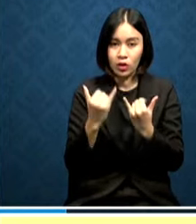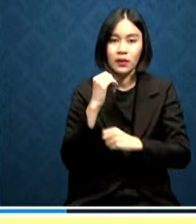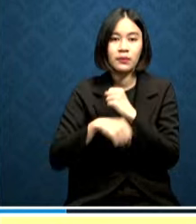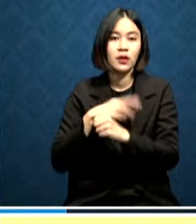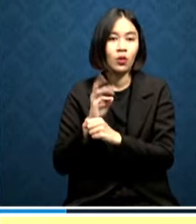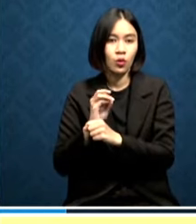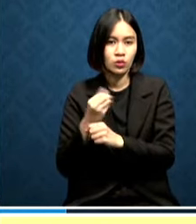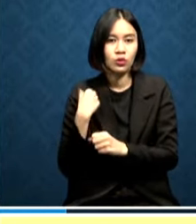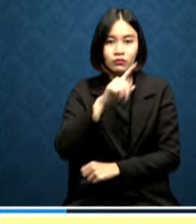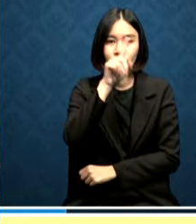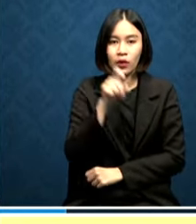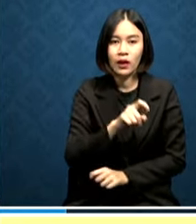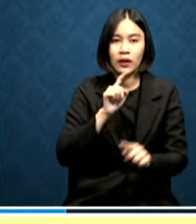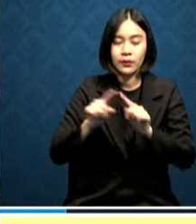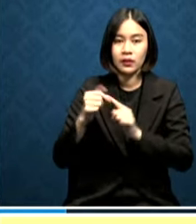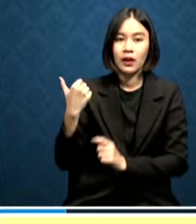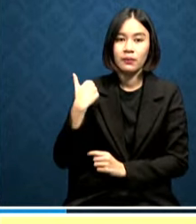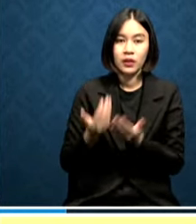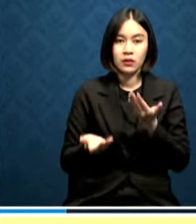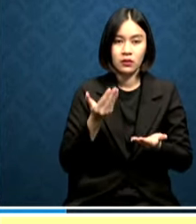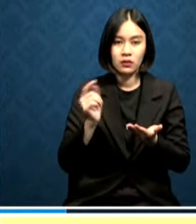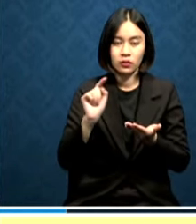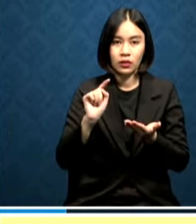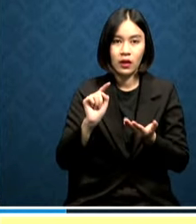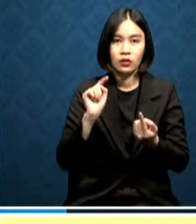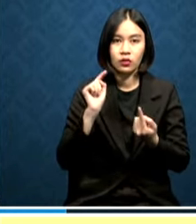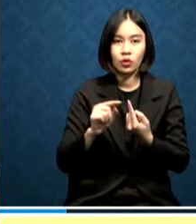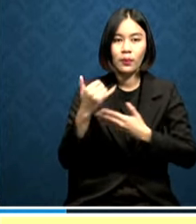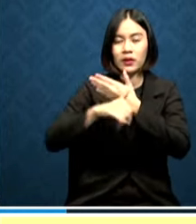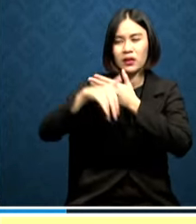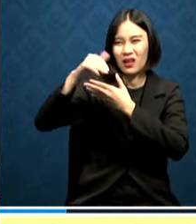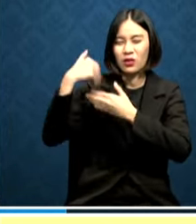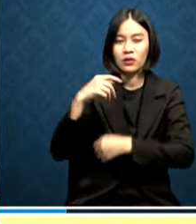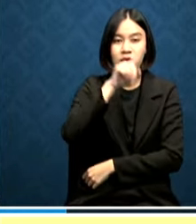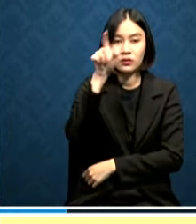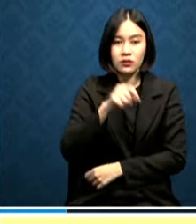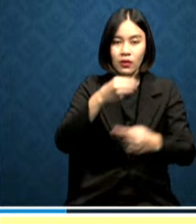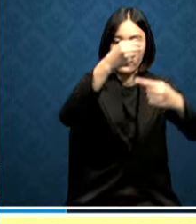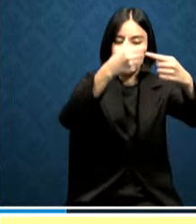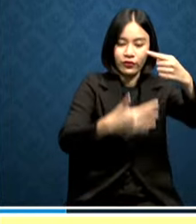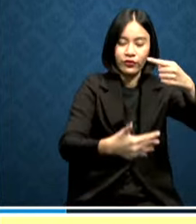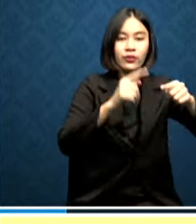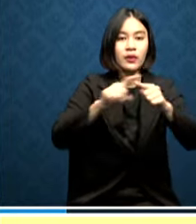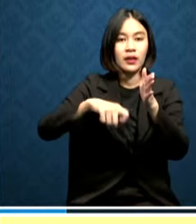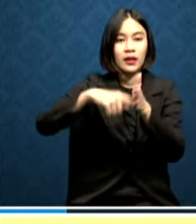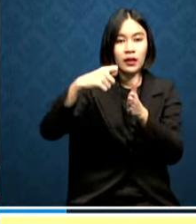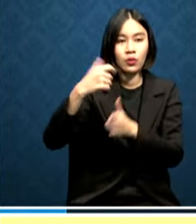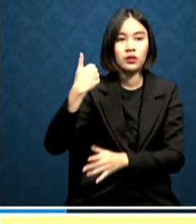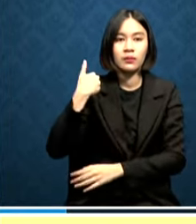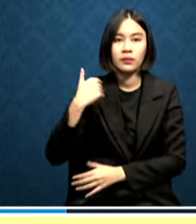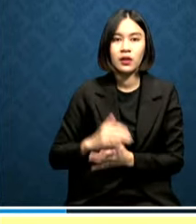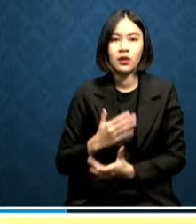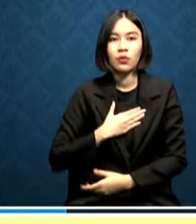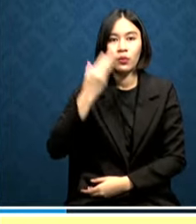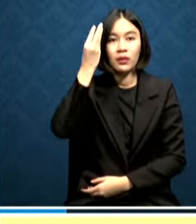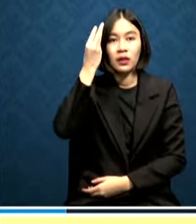ก็ทำมีคำถามรองนะฮะหรือว่าในที่นิวซีแลนด์เองก็มีคำถามรองนะครับมีคำถามเป็นเงื่อนไขดังกล่าวเหล่านี้นะครับผมคิด